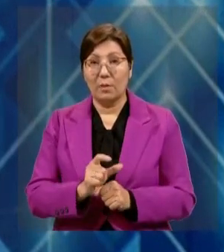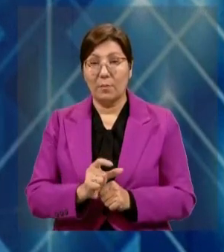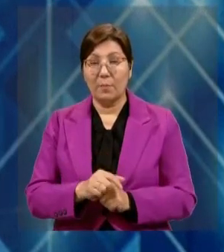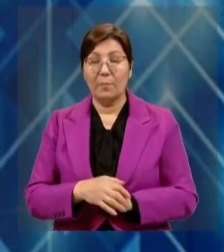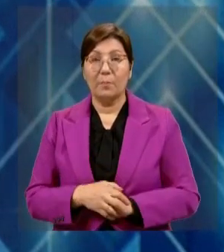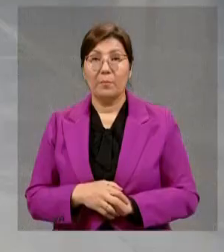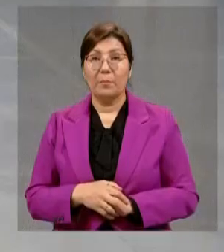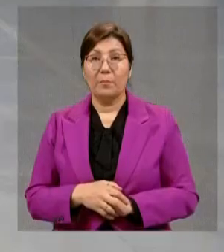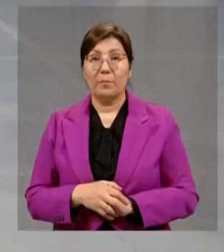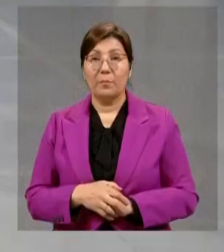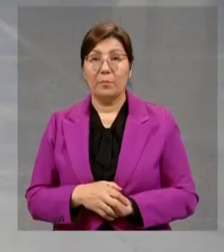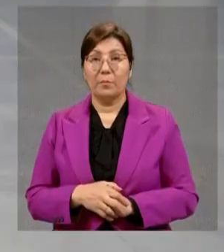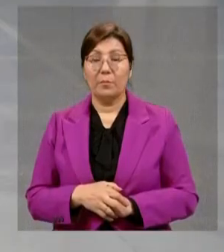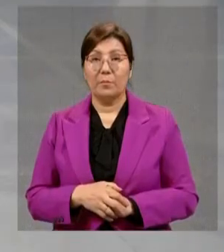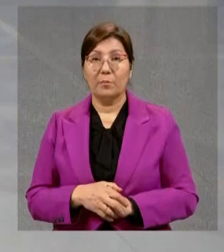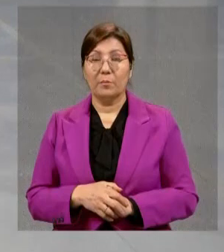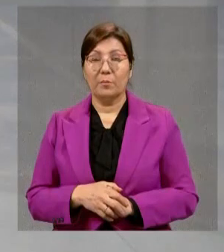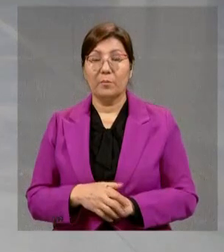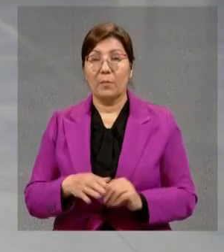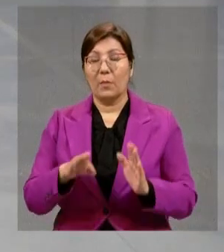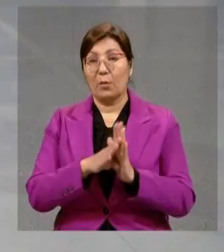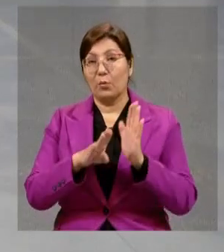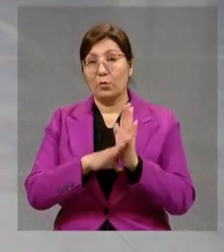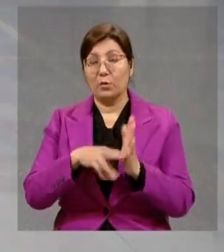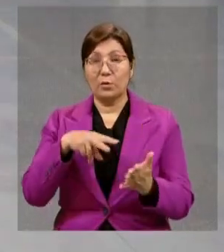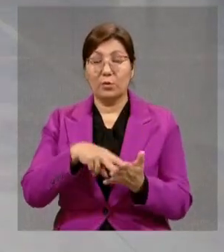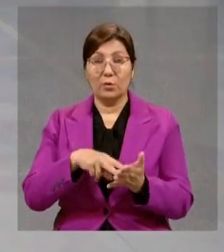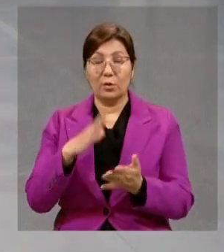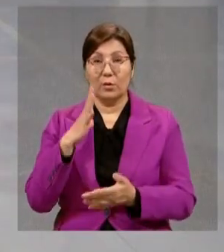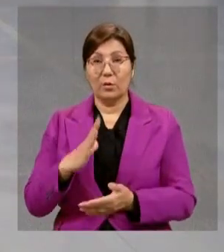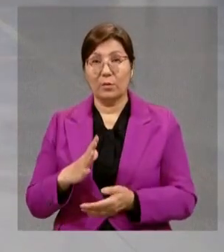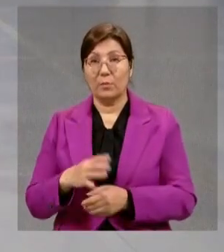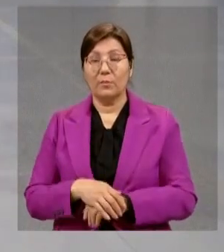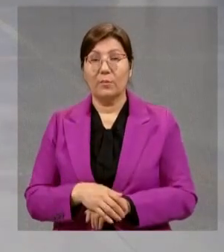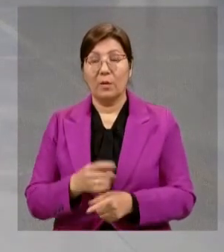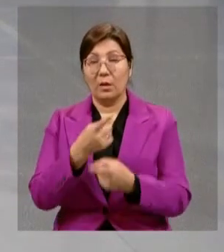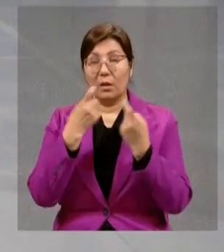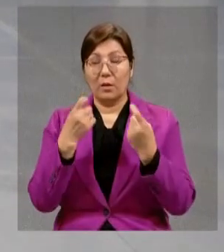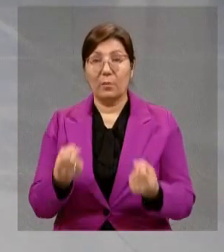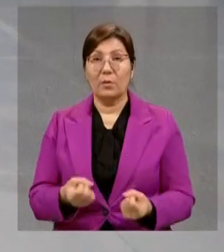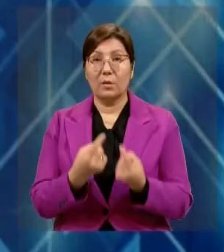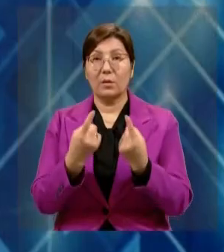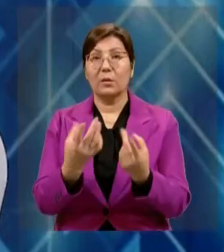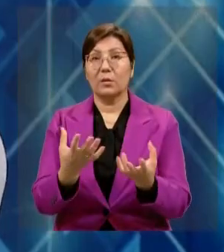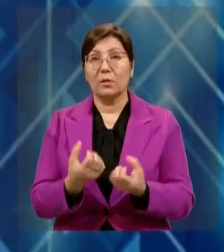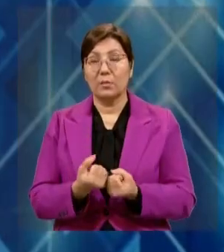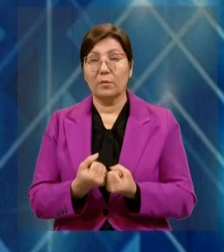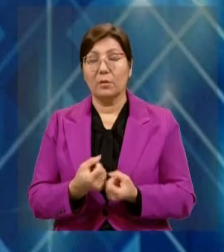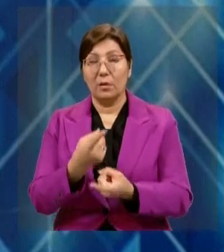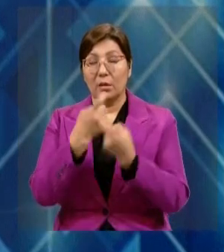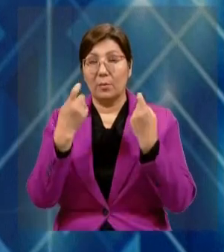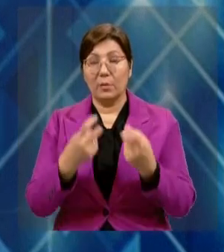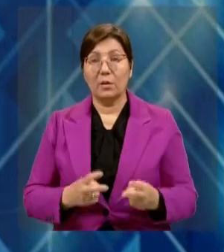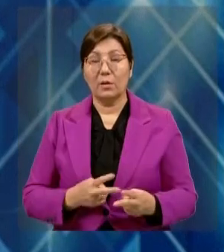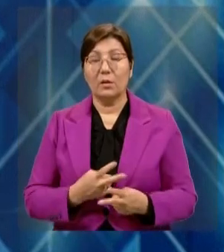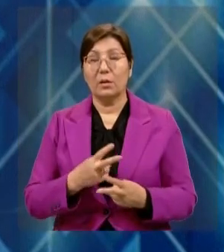дін жасушаларының жаңағы очередінде тұрады енді. Ақпаратты қайдан аласыздар? Ақпаратты біз Астана қаласында